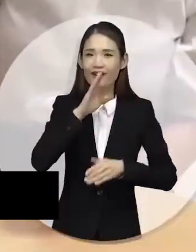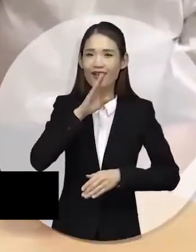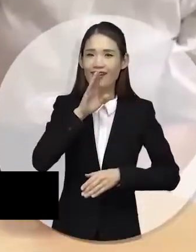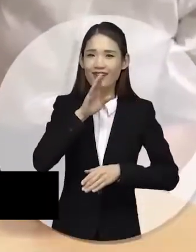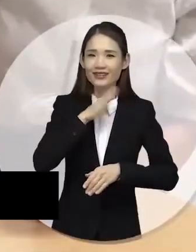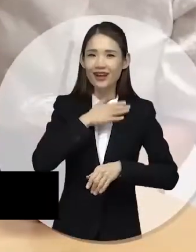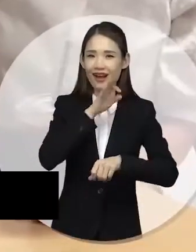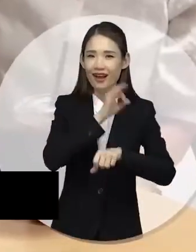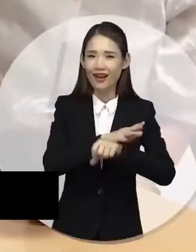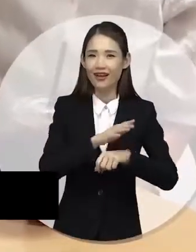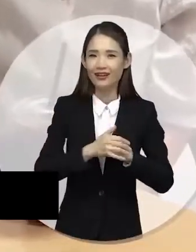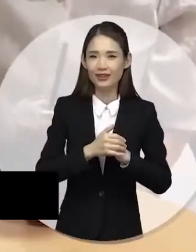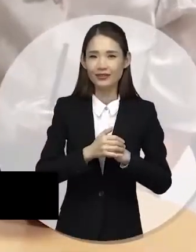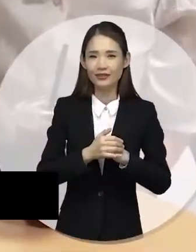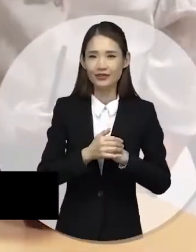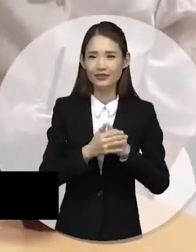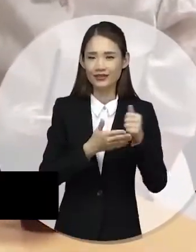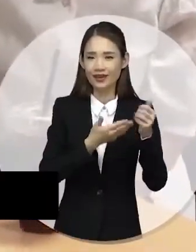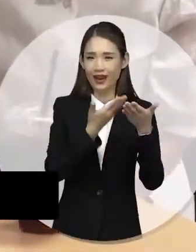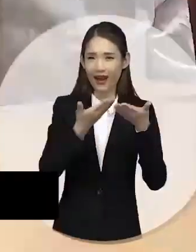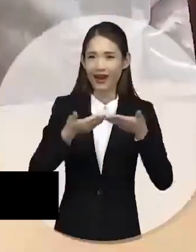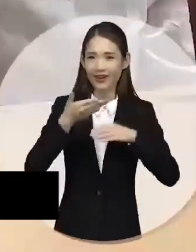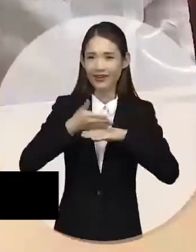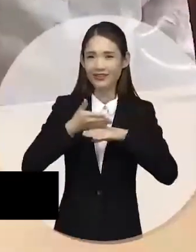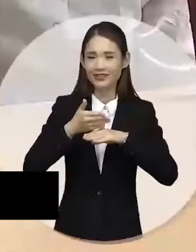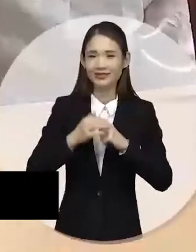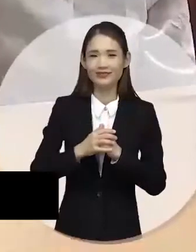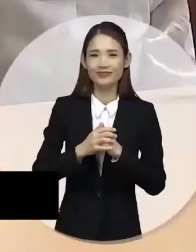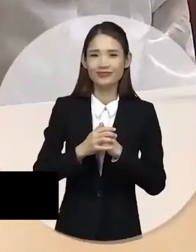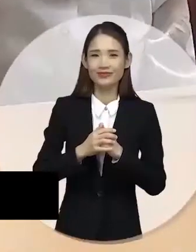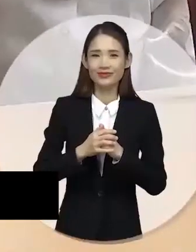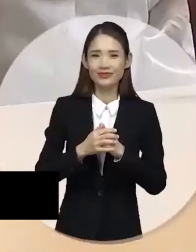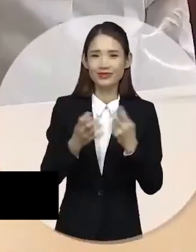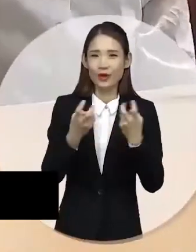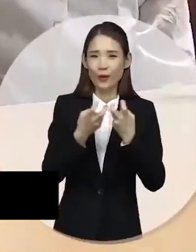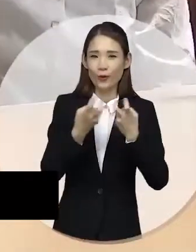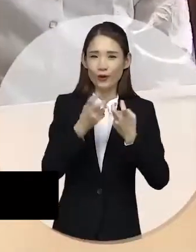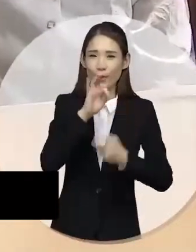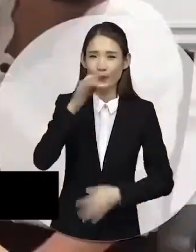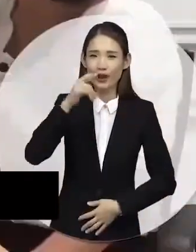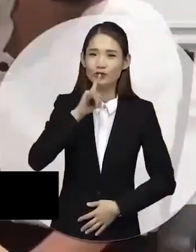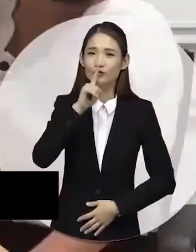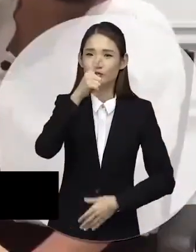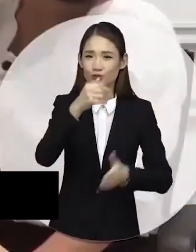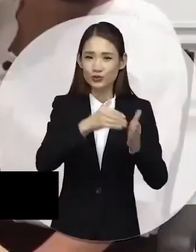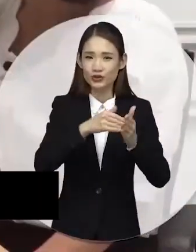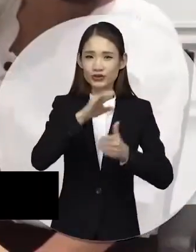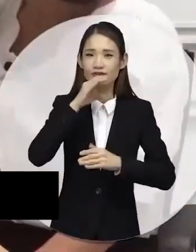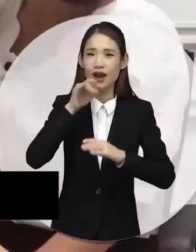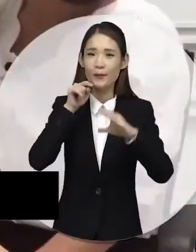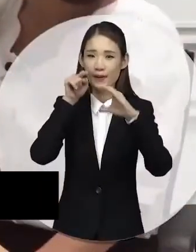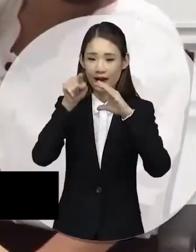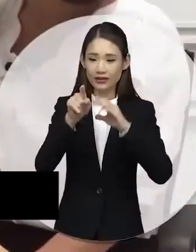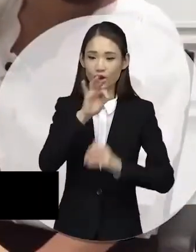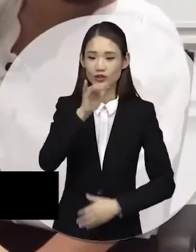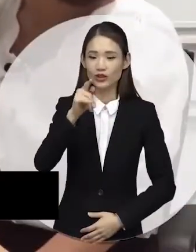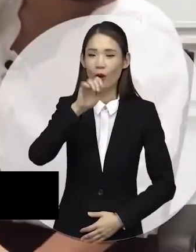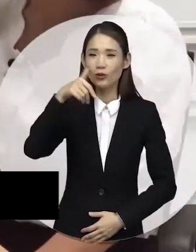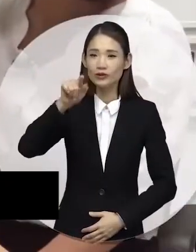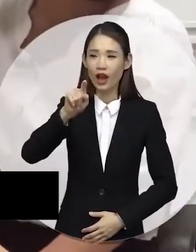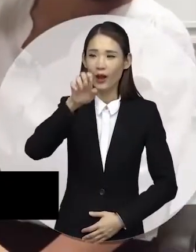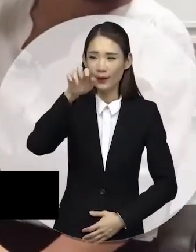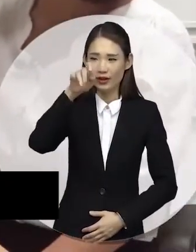제가 샀어요. 한솔 씨 너무 감사해요. 우리 어떻게 메뉴 주문하셨어요? 이게 카페에 점자 메뉴판이